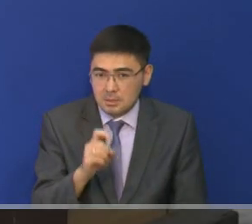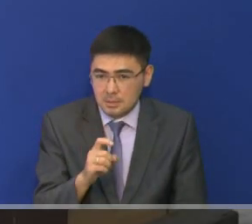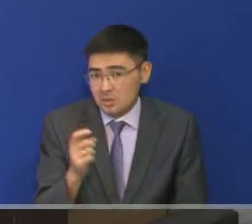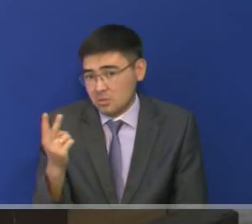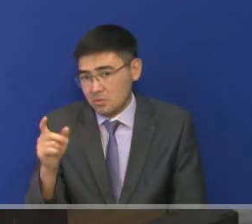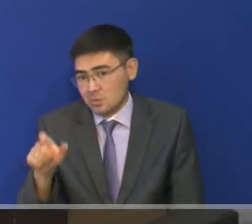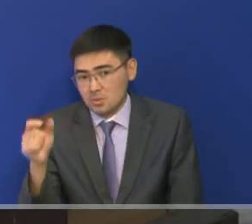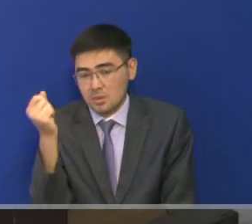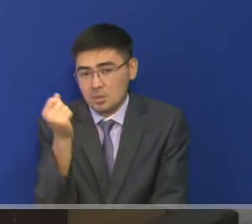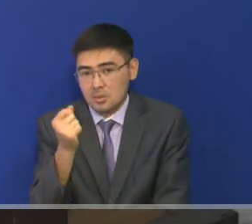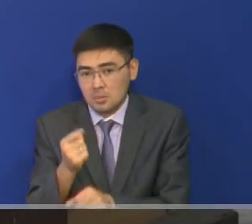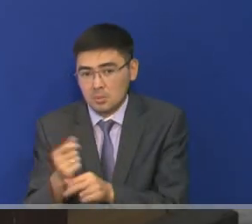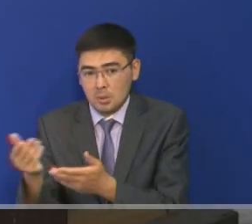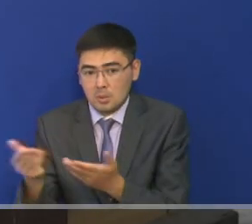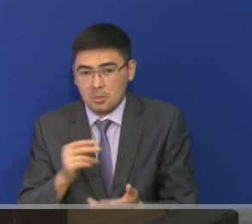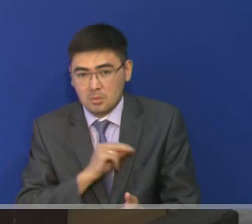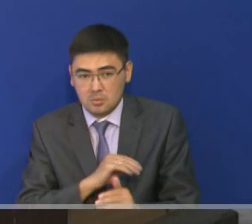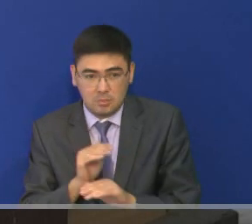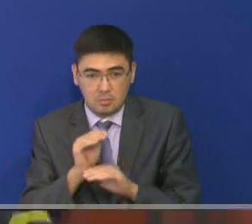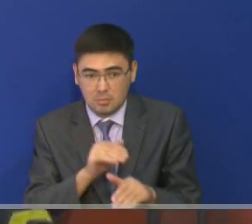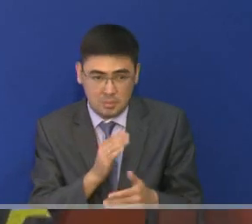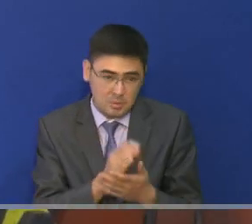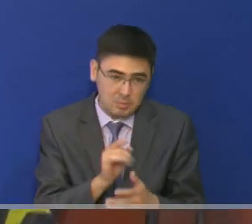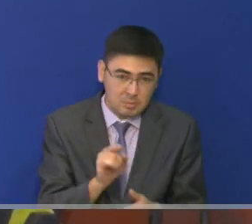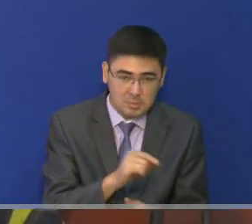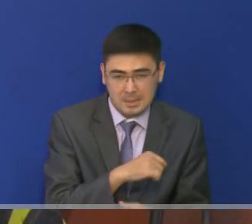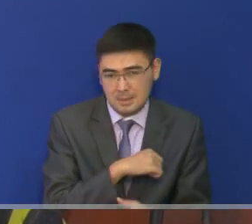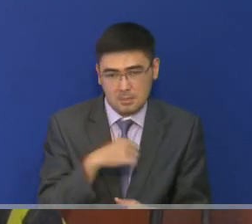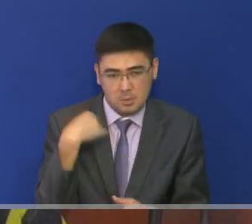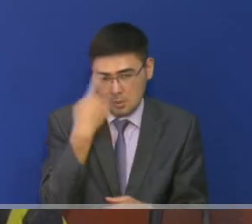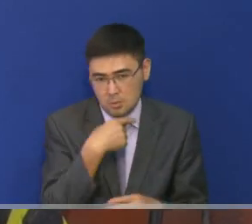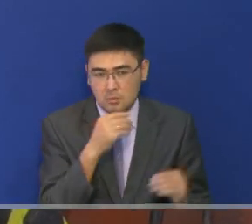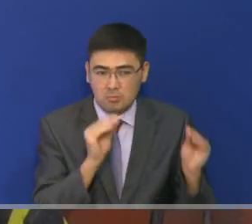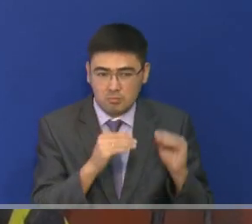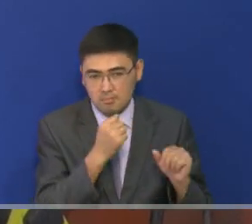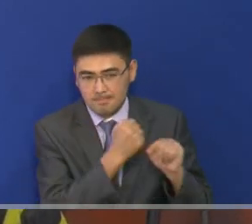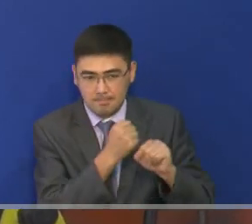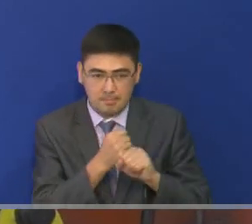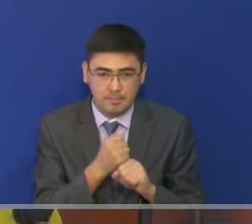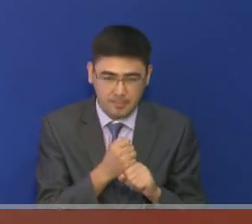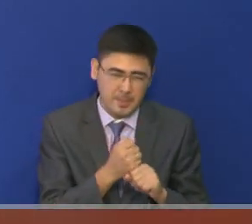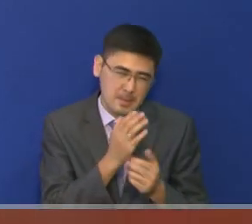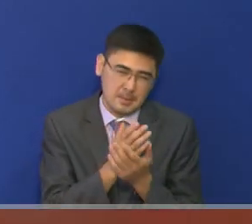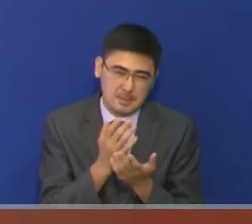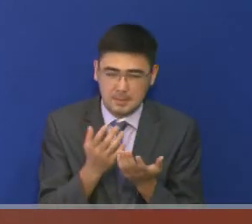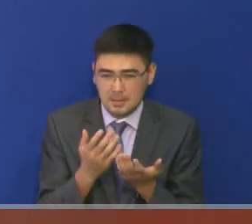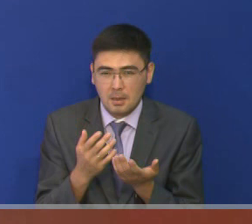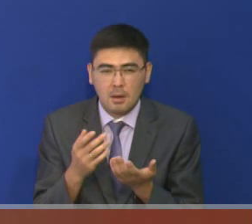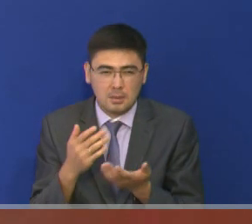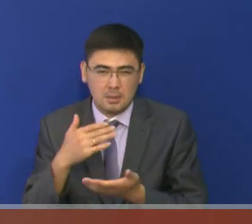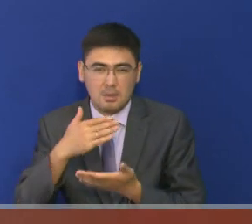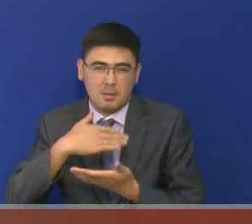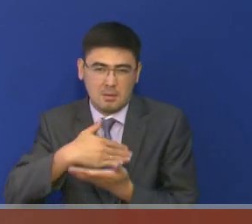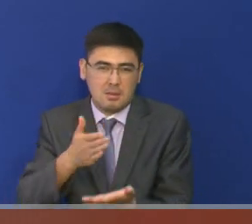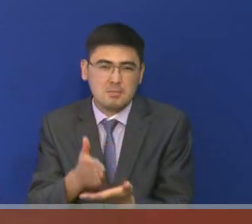Мұндағы кейбір құрылғыларды ол өз қолымен жасаған. Айтуынша сапалы өнім шығару үшін құралдар жетіспейді. Сол себепті мемлекеттен қайтарымсыз грант